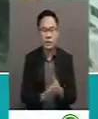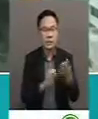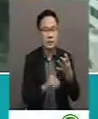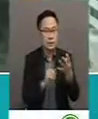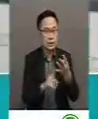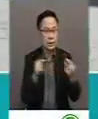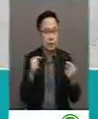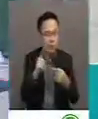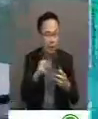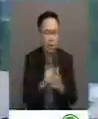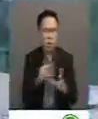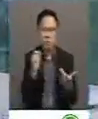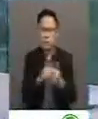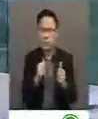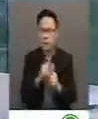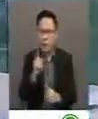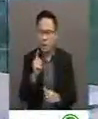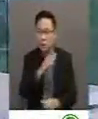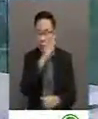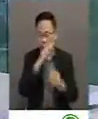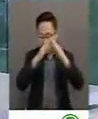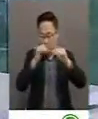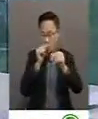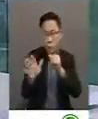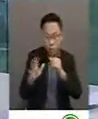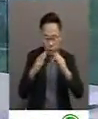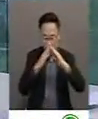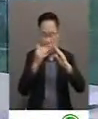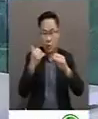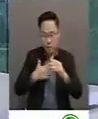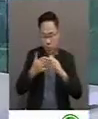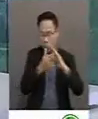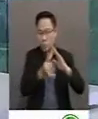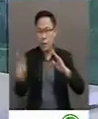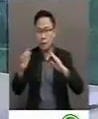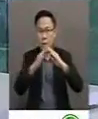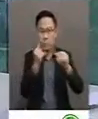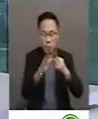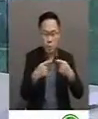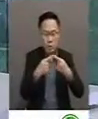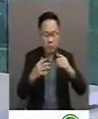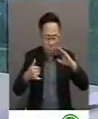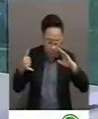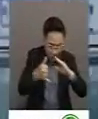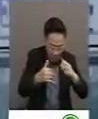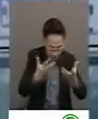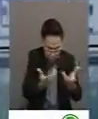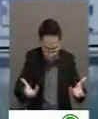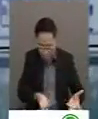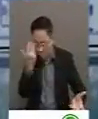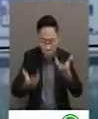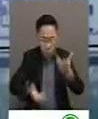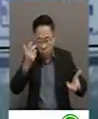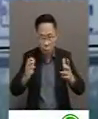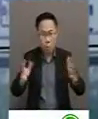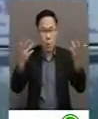ไปตามติดอีกหนึ่งเรื่องคุณผู้ชมจะเกิดอะไรขึ้นคะเมื่อเราไม่อยู่บ้านแต่ปรากฏว่าพอกลับมาถึงบ้านข้าวของถูกรื้อแบบกระจัดกระจายนะคะ